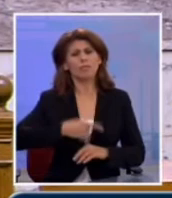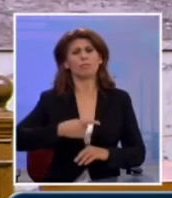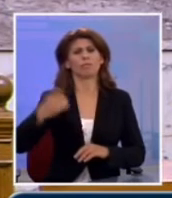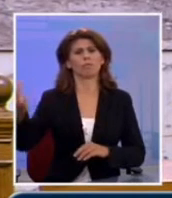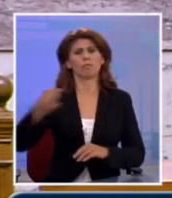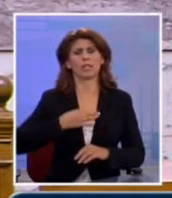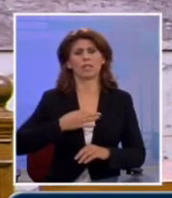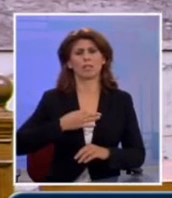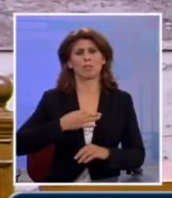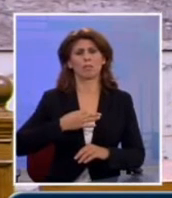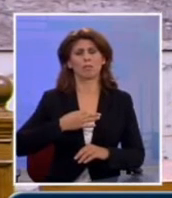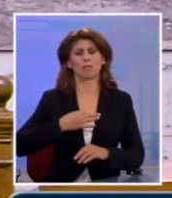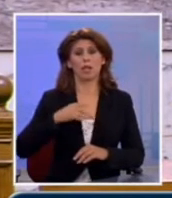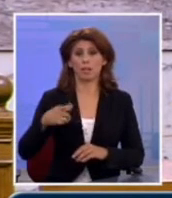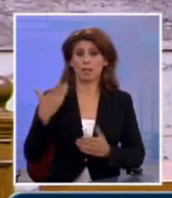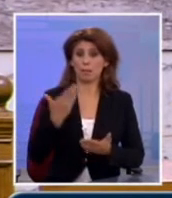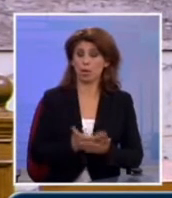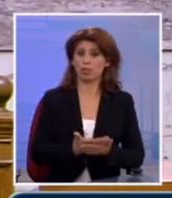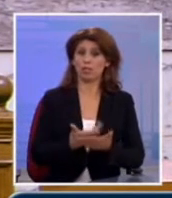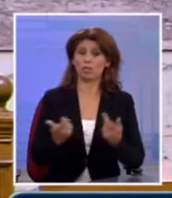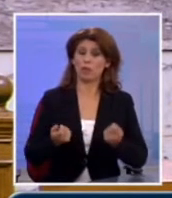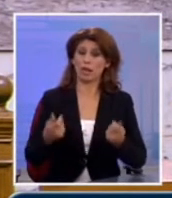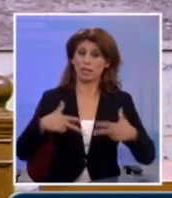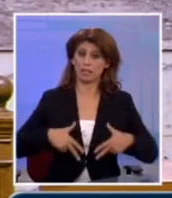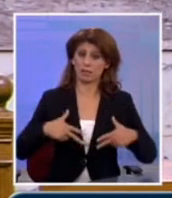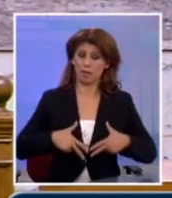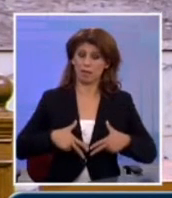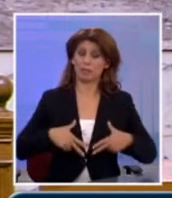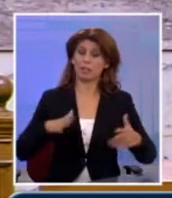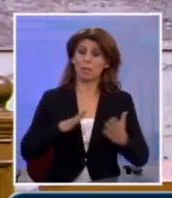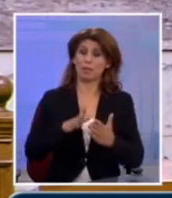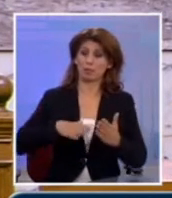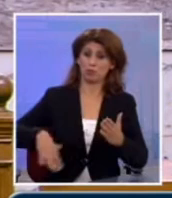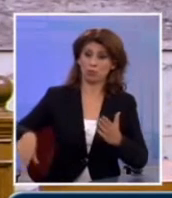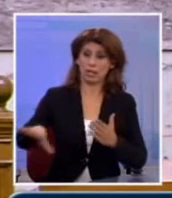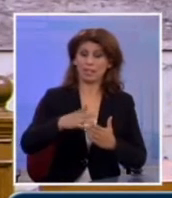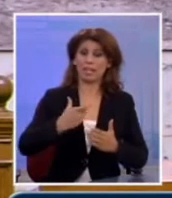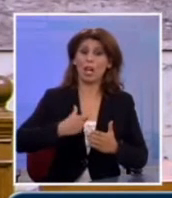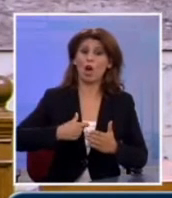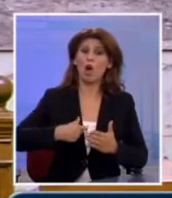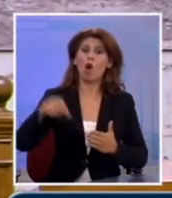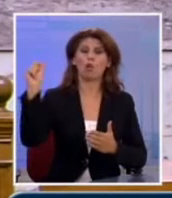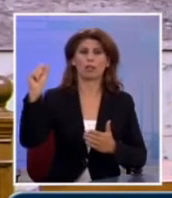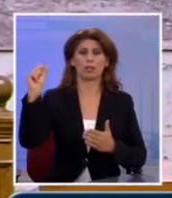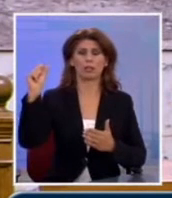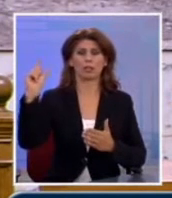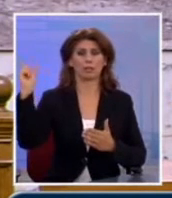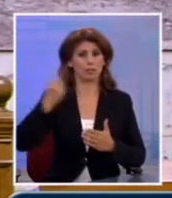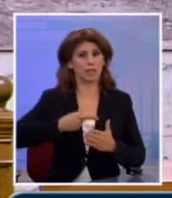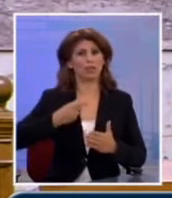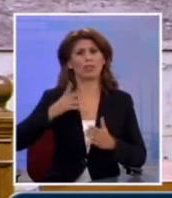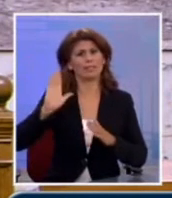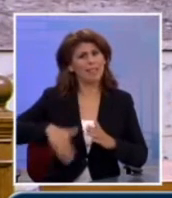η κυβέρνηση στη Βουλή είναι και προς τον ελληνικό λαό, είναι όχι στο τελεσίγραφο.